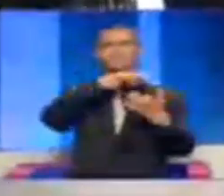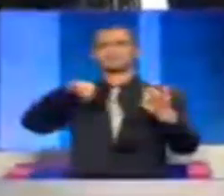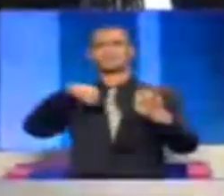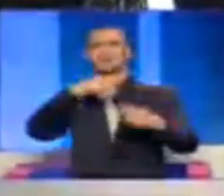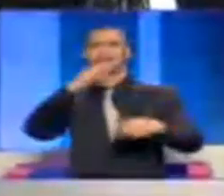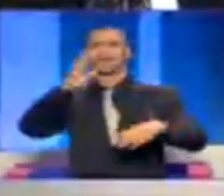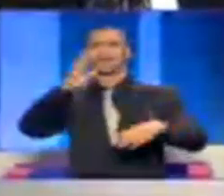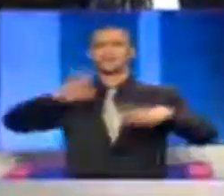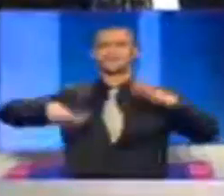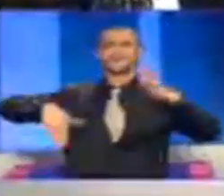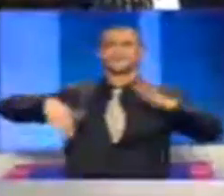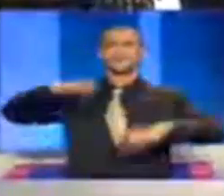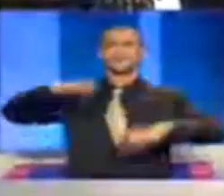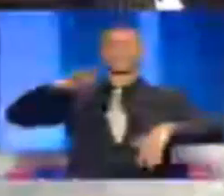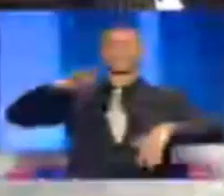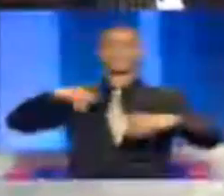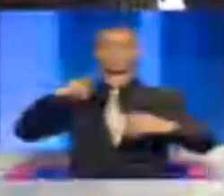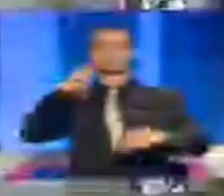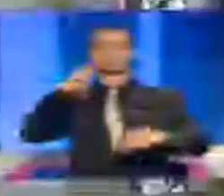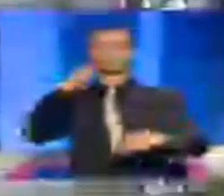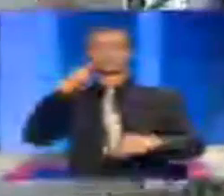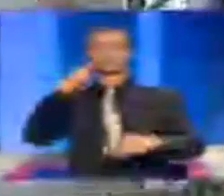الموسيقى وضبط إيقاعاتها